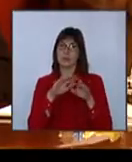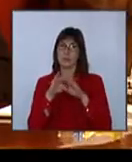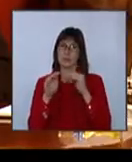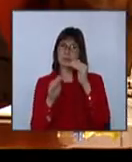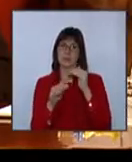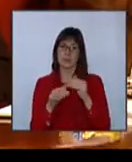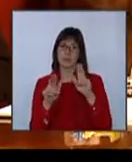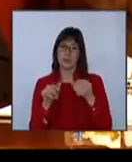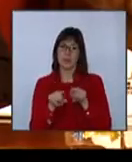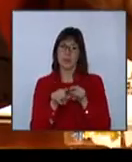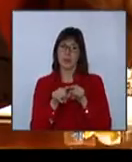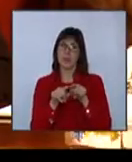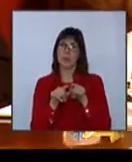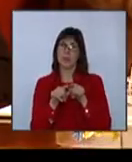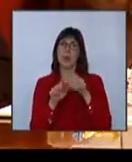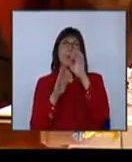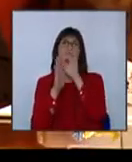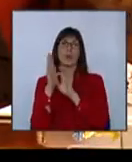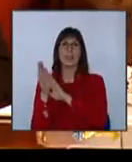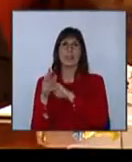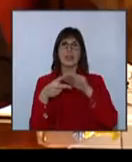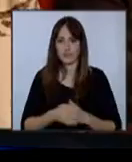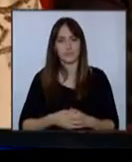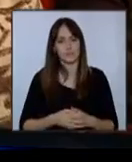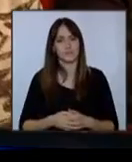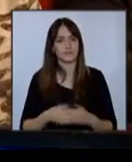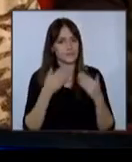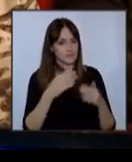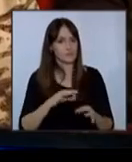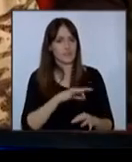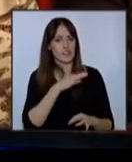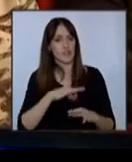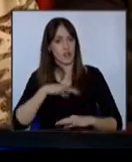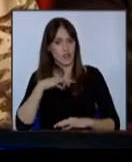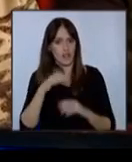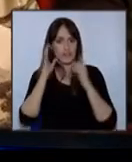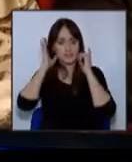l'ordenança de transparència, accés a la informació i govern obert a l'Ajuntament de Vic. Senyor Anglada.